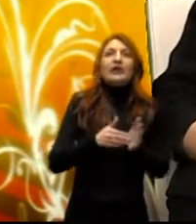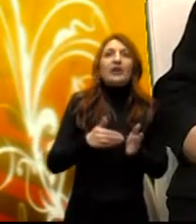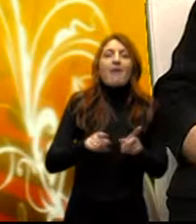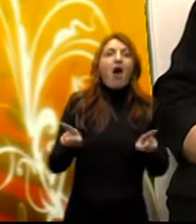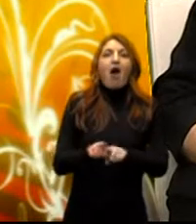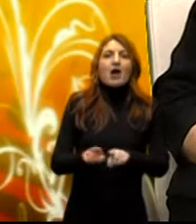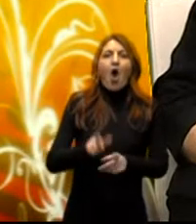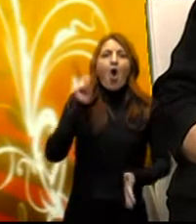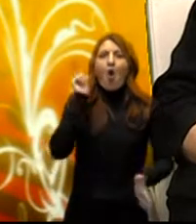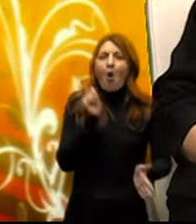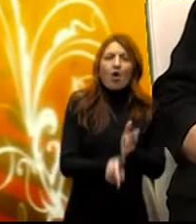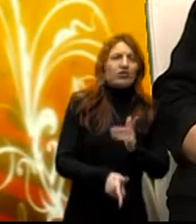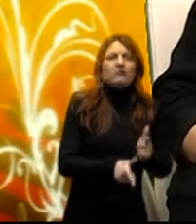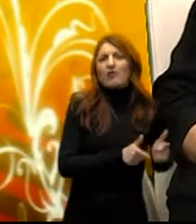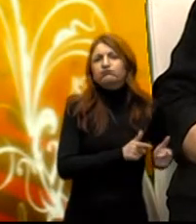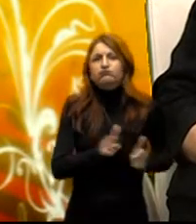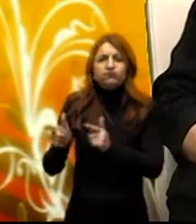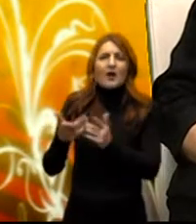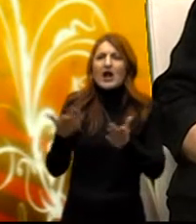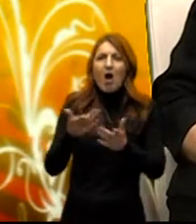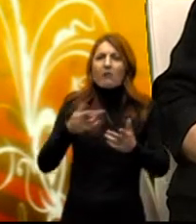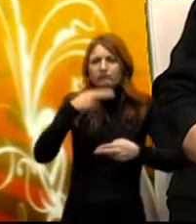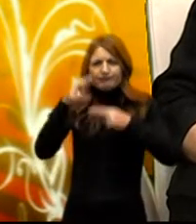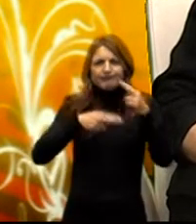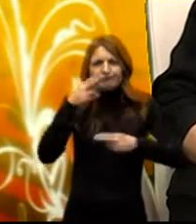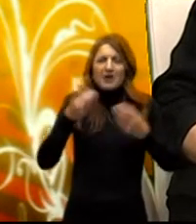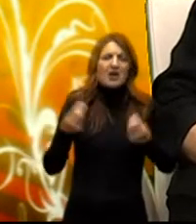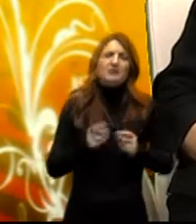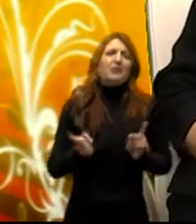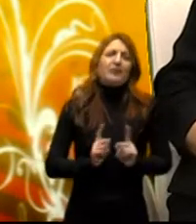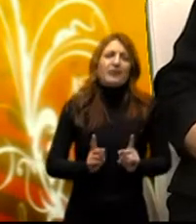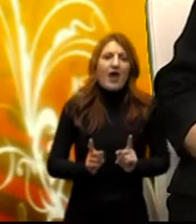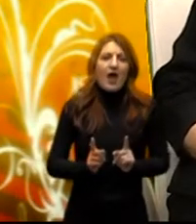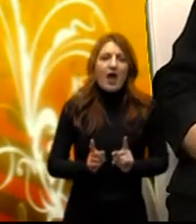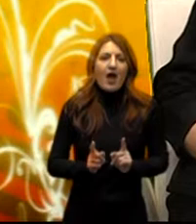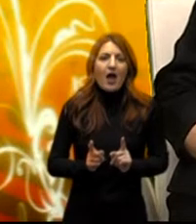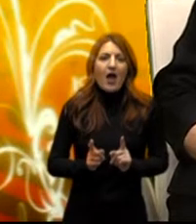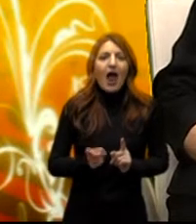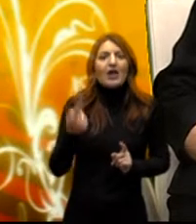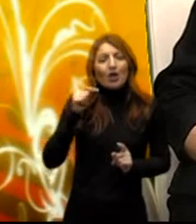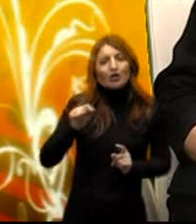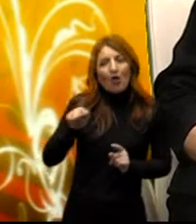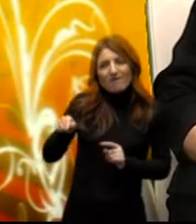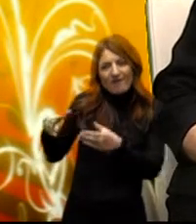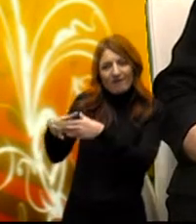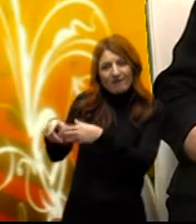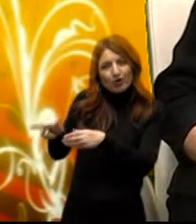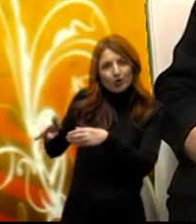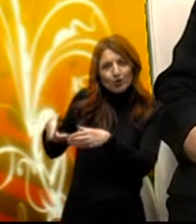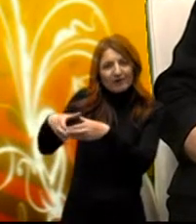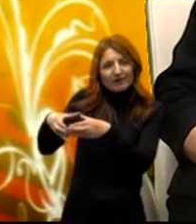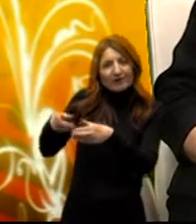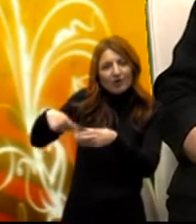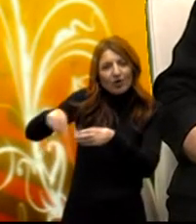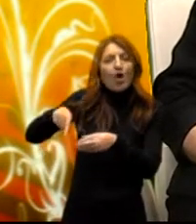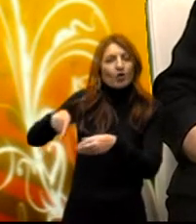nekakvu veliku neurološku obradu i intervenciju. Znači, to su te sekundarne glavobolje koje